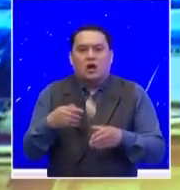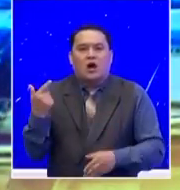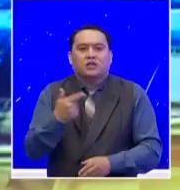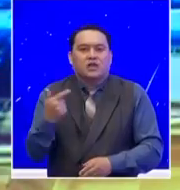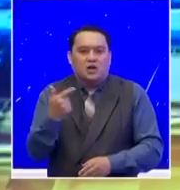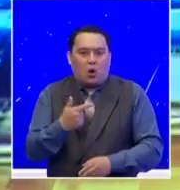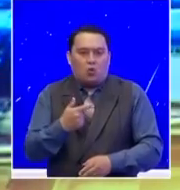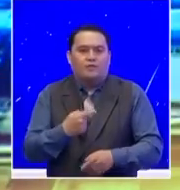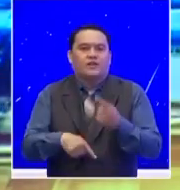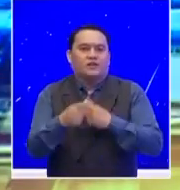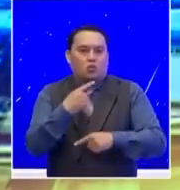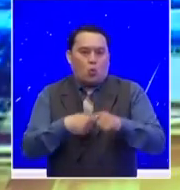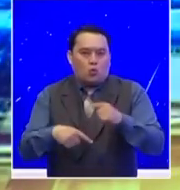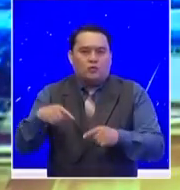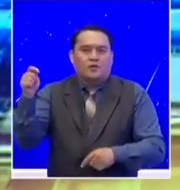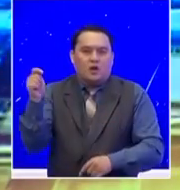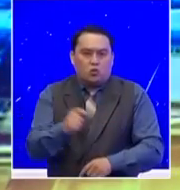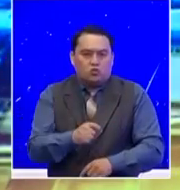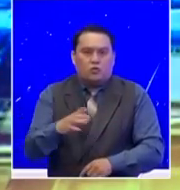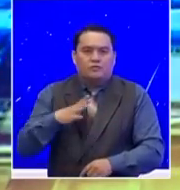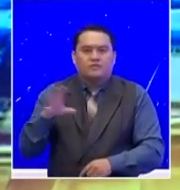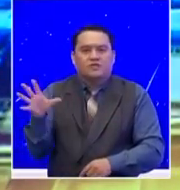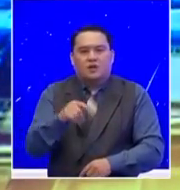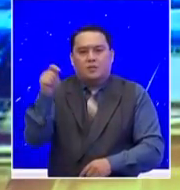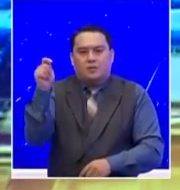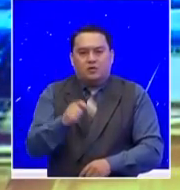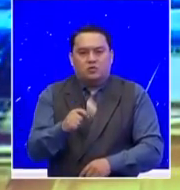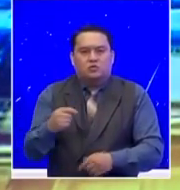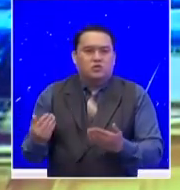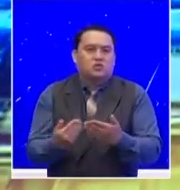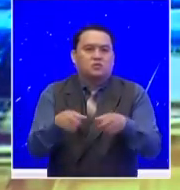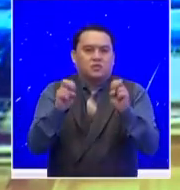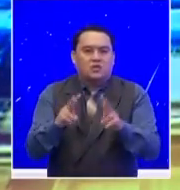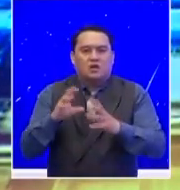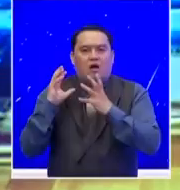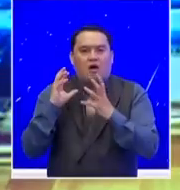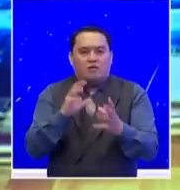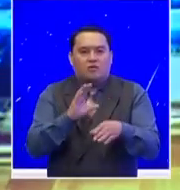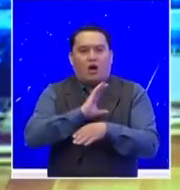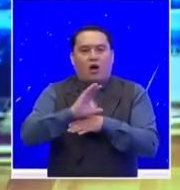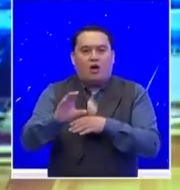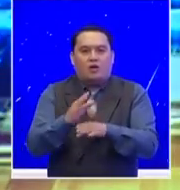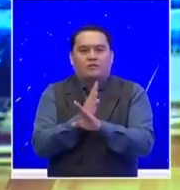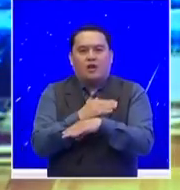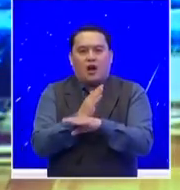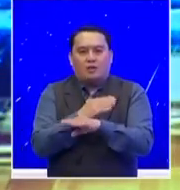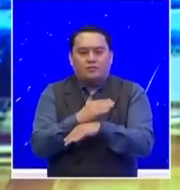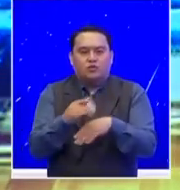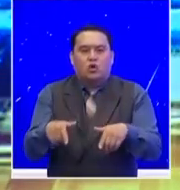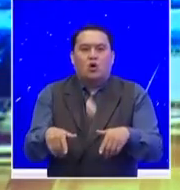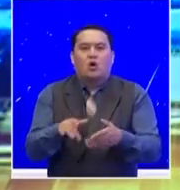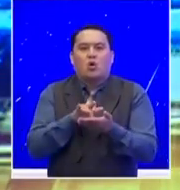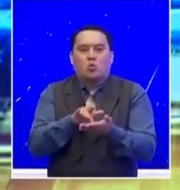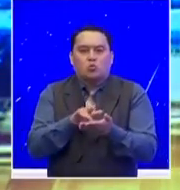Шевройл Ватерал». По прибытию в южную столицу всех прибывших пересадят в специальные автобусы и отвезут в один из санаториев города